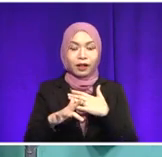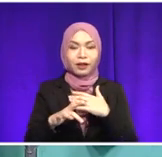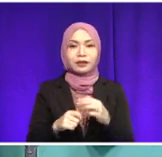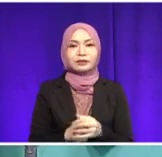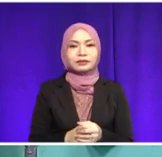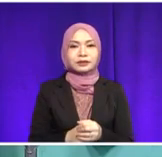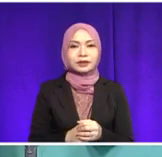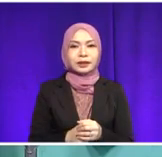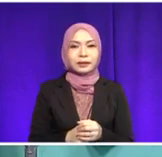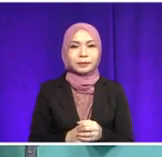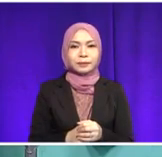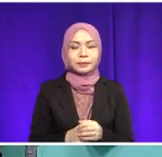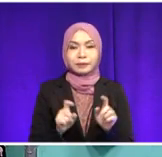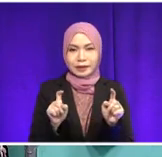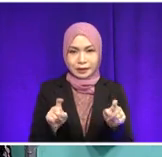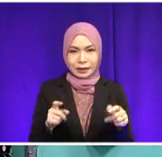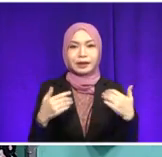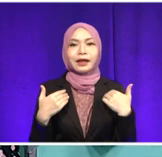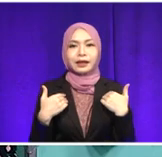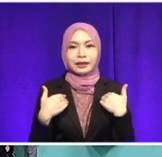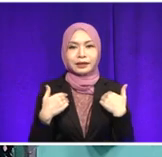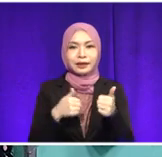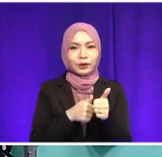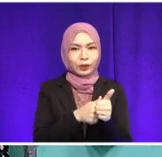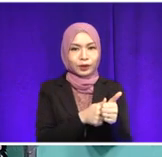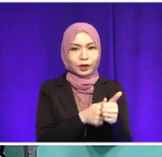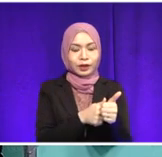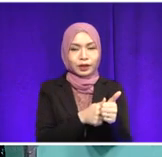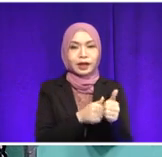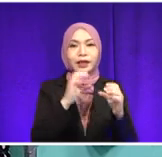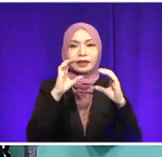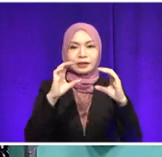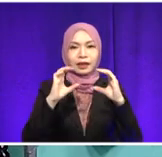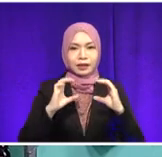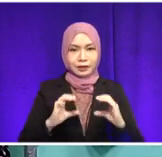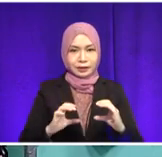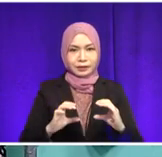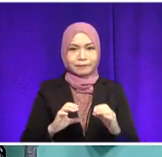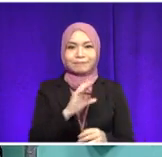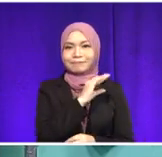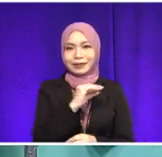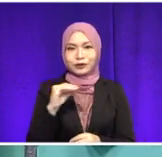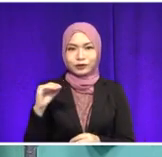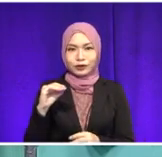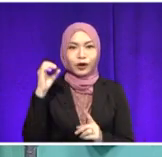ada landasan-landasannya yang tertentu maksudnya perlulah ada rujukan dan juga